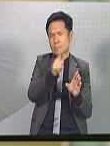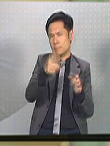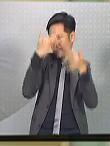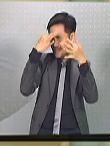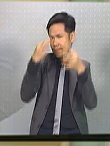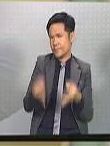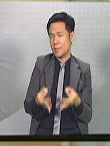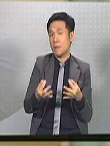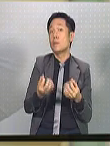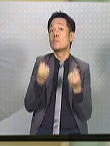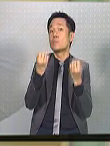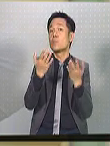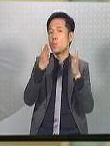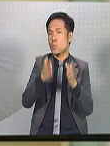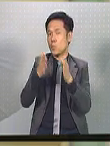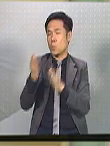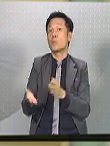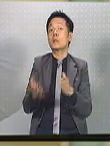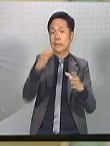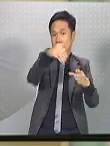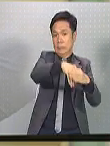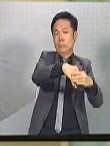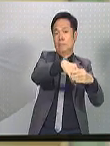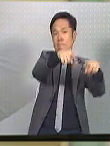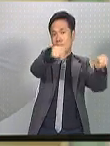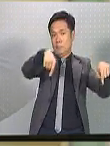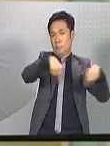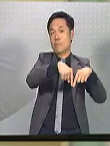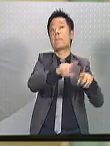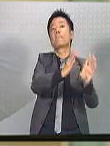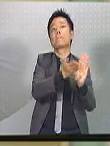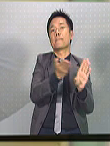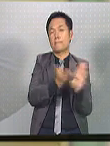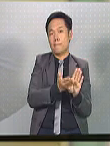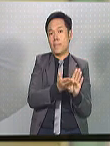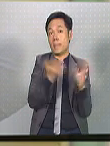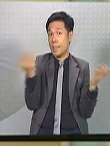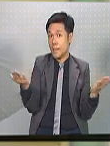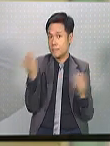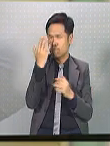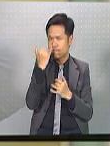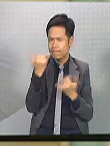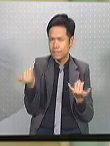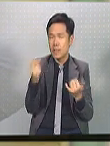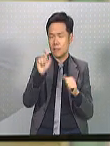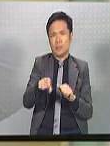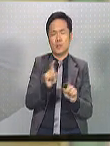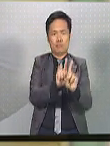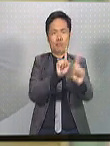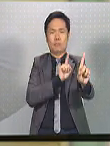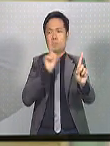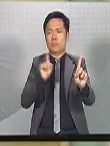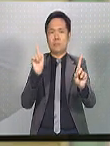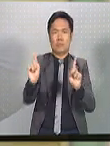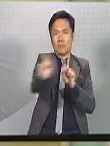berapa ramai yang berada di dalam bank lain sebagainya untuk memastikan bahwa penjarakan sosial